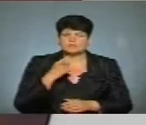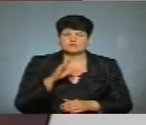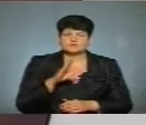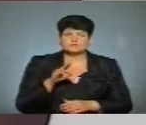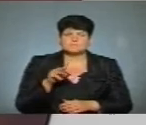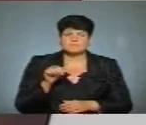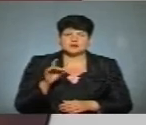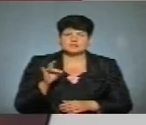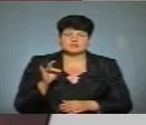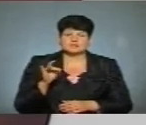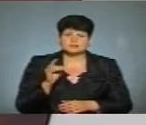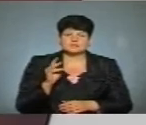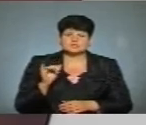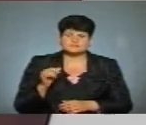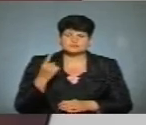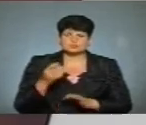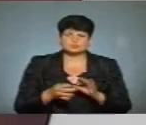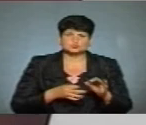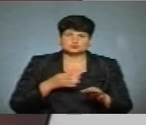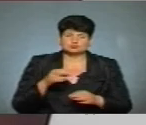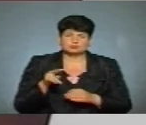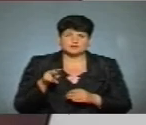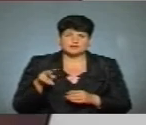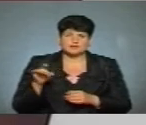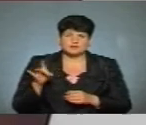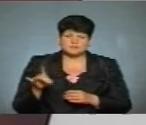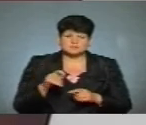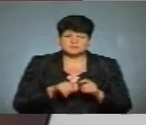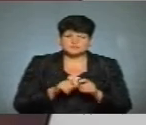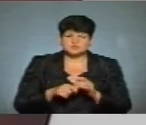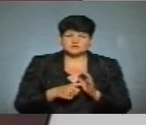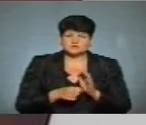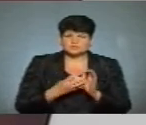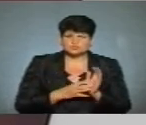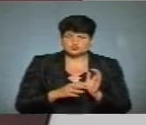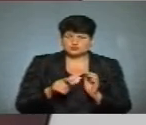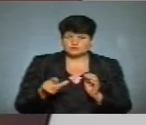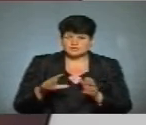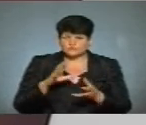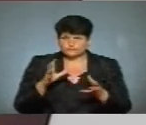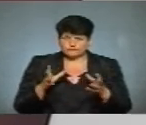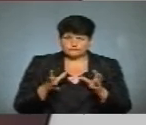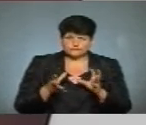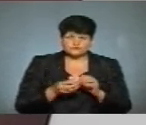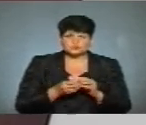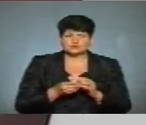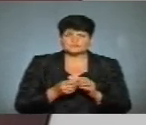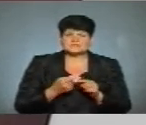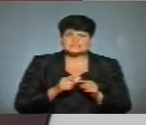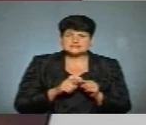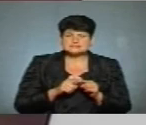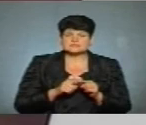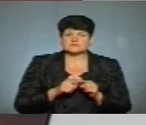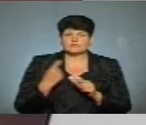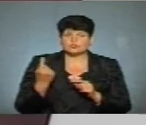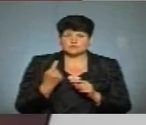Володимира Паничева, за добу методом полімеразно-ланцюгової реакції протестували 690 людей. Всього з початку пандемії цим методом в